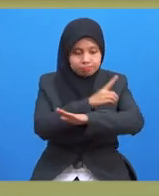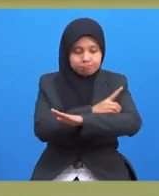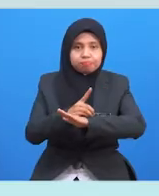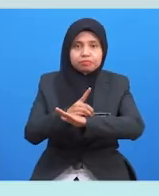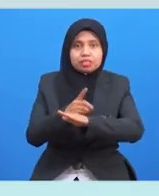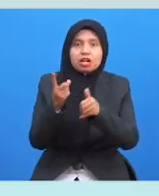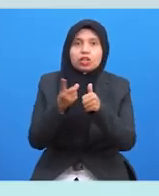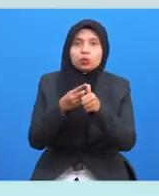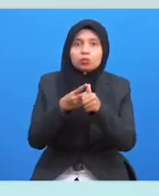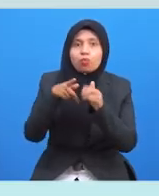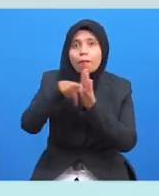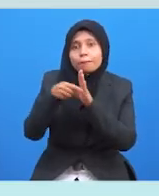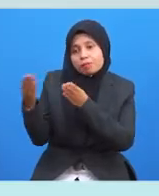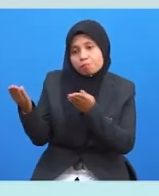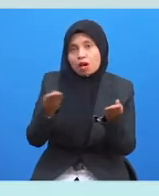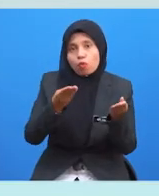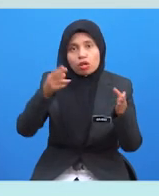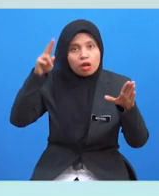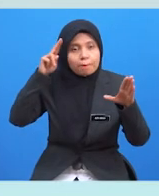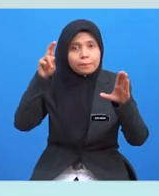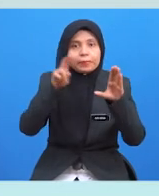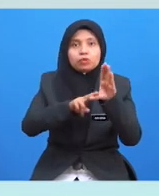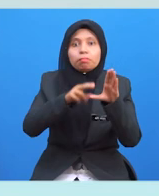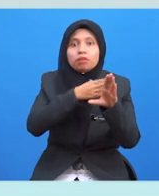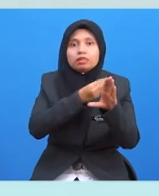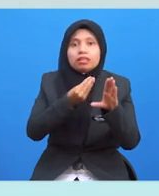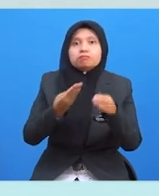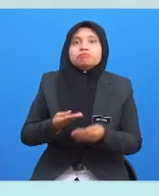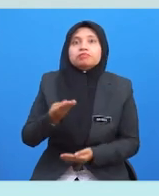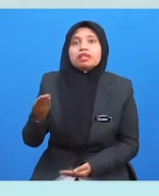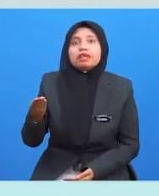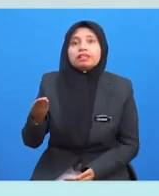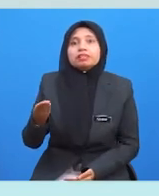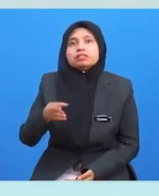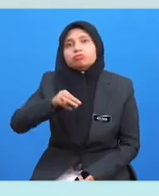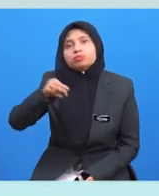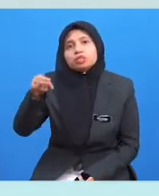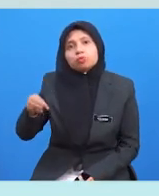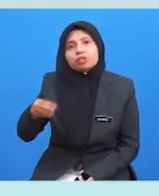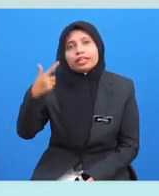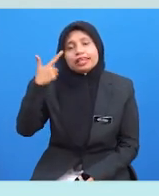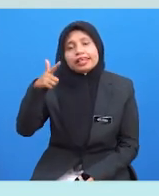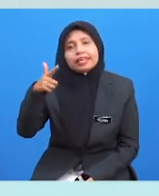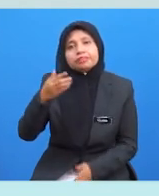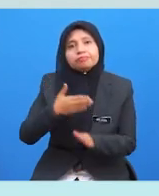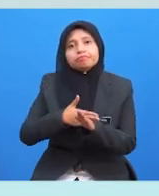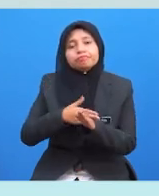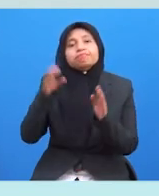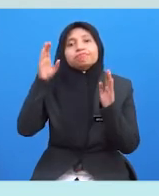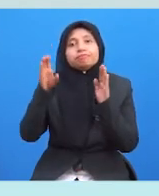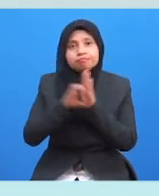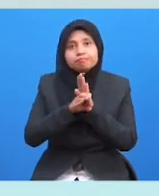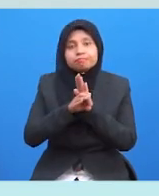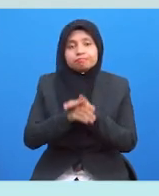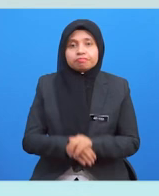iaitu membawa penumpang dan barangan. Murid-murid lihat pada paparan